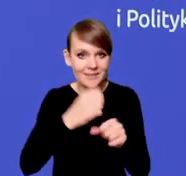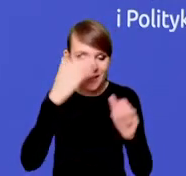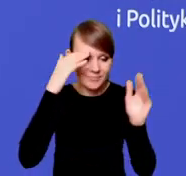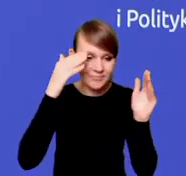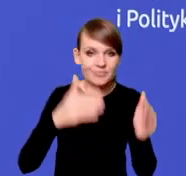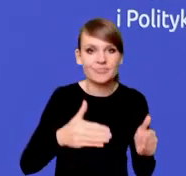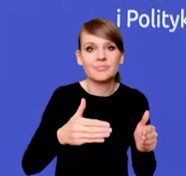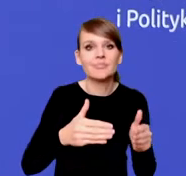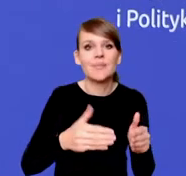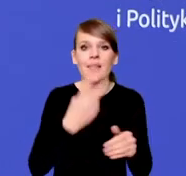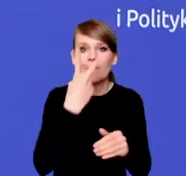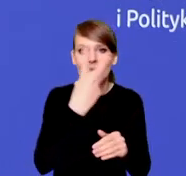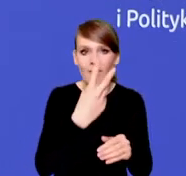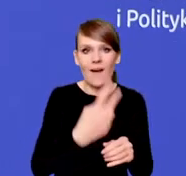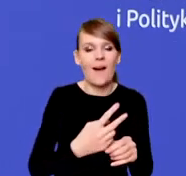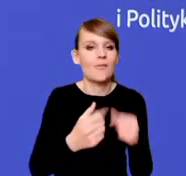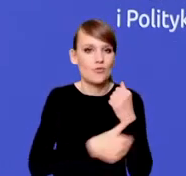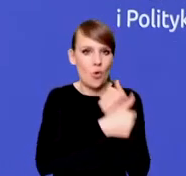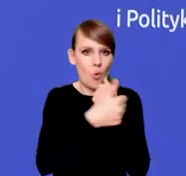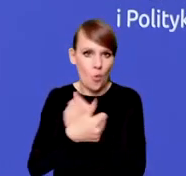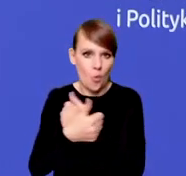nad dwoma ważnymi dokumentami.